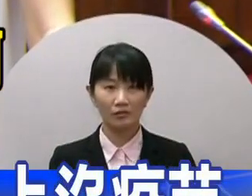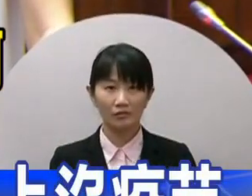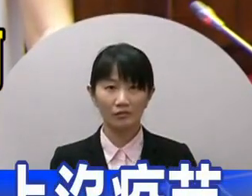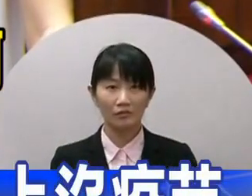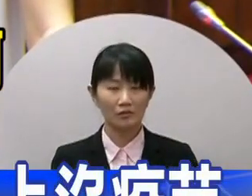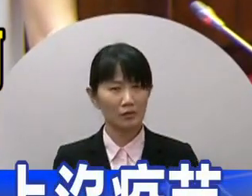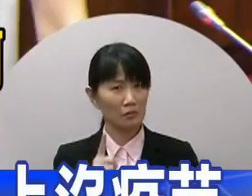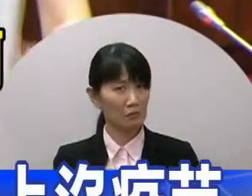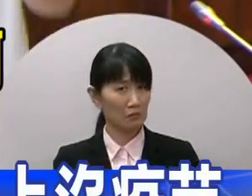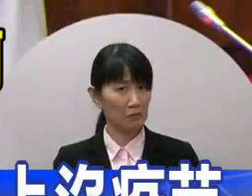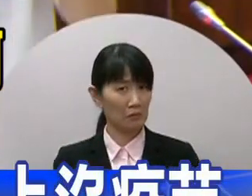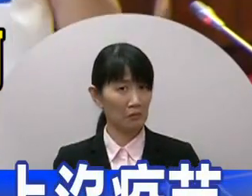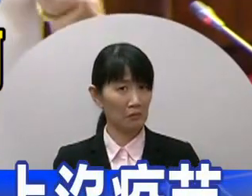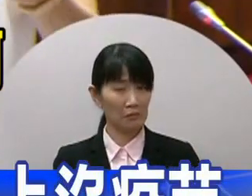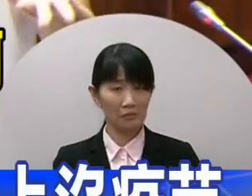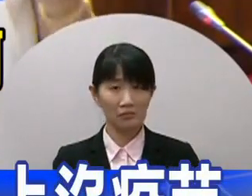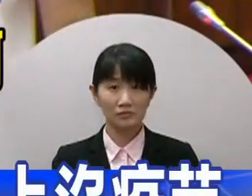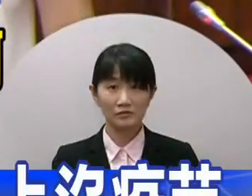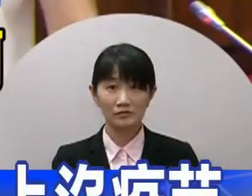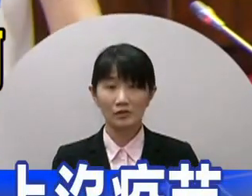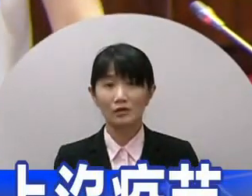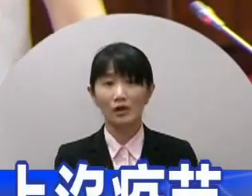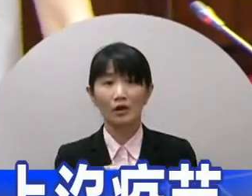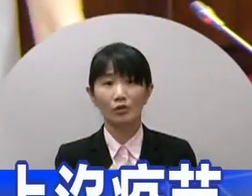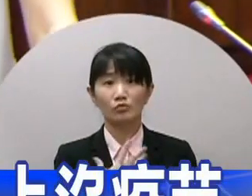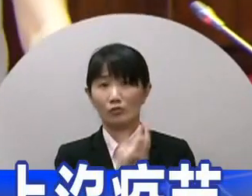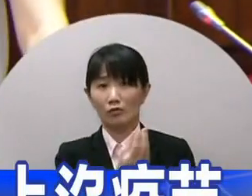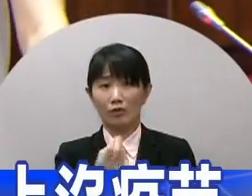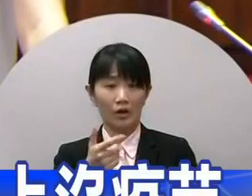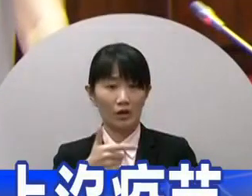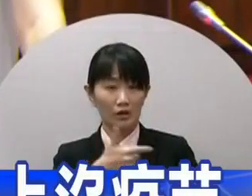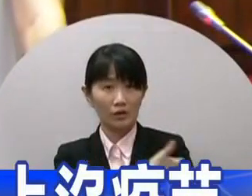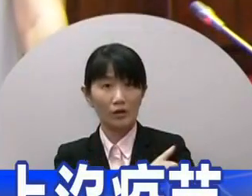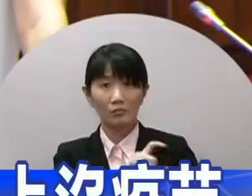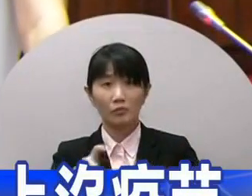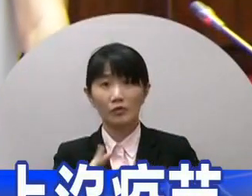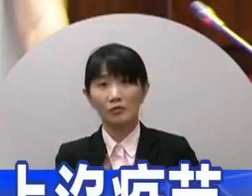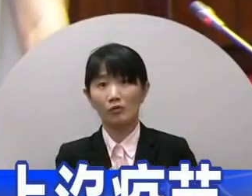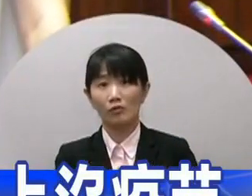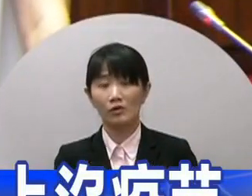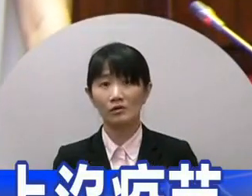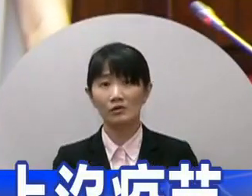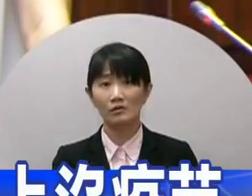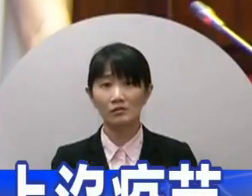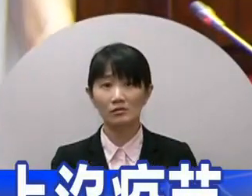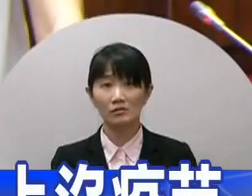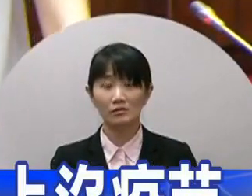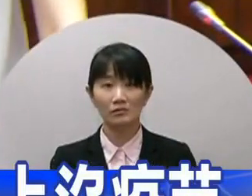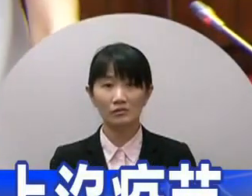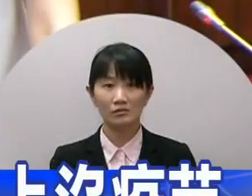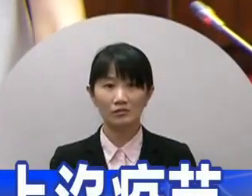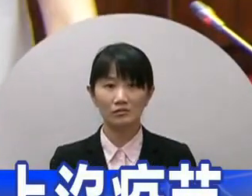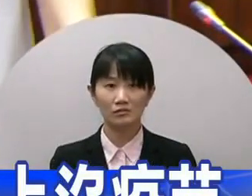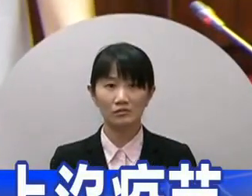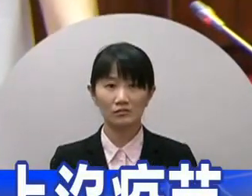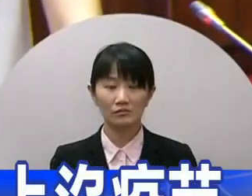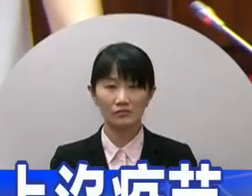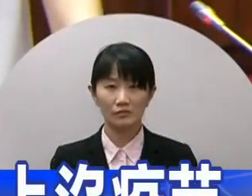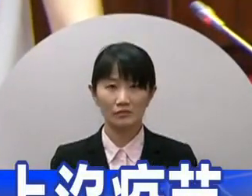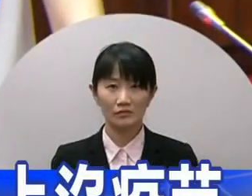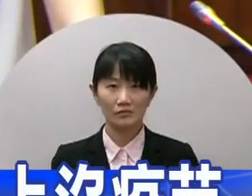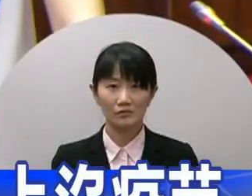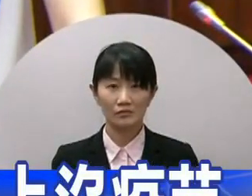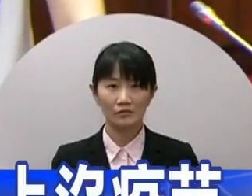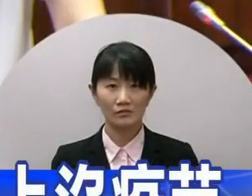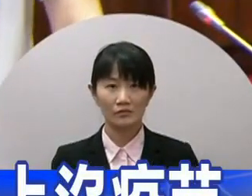曲了，我没有讲他们骗。 你刚刚说没有，你刚刚说没有啊？ 我讲他要捐哈，像郭台铭，他过去也捐款什么，